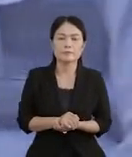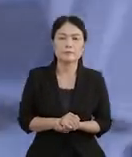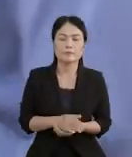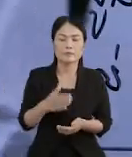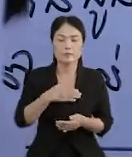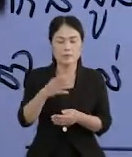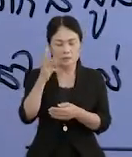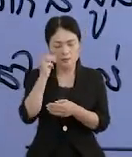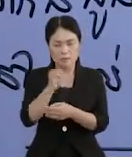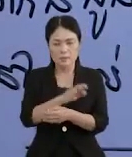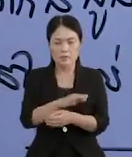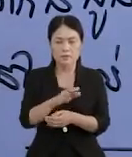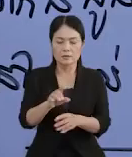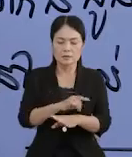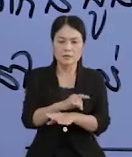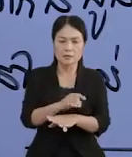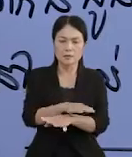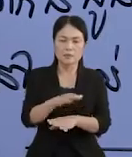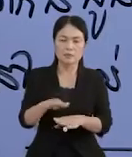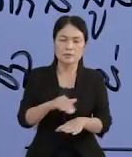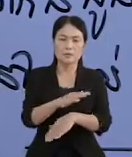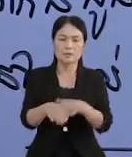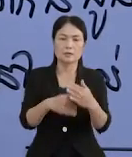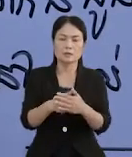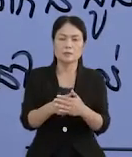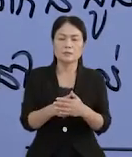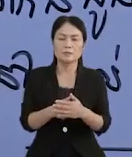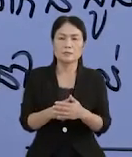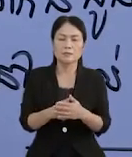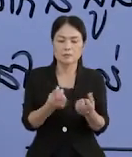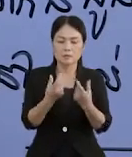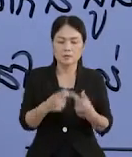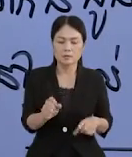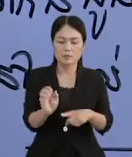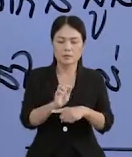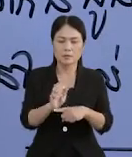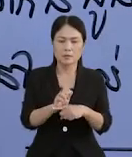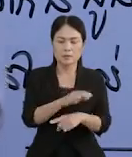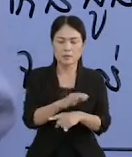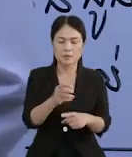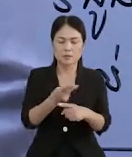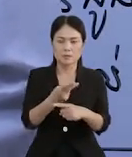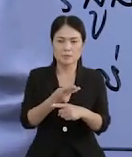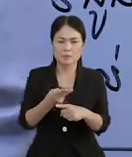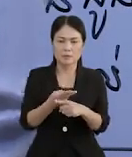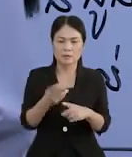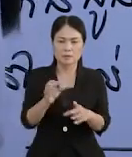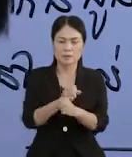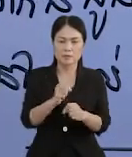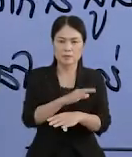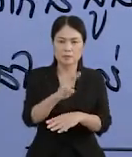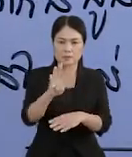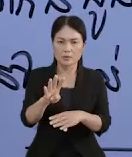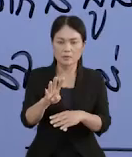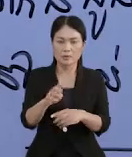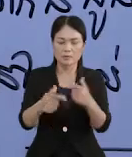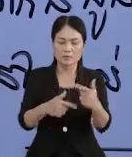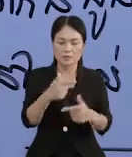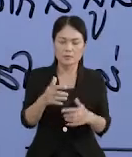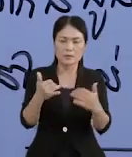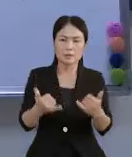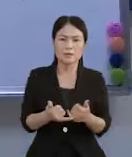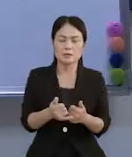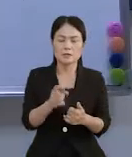chẳng nhạc rưu sân khâm tha bê đại con tiền ốc nìa đọc sài chậm náo con ăn vật bàn tiền buôn chùm hiền